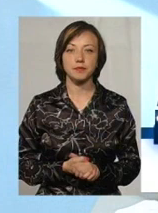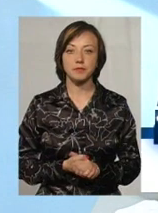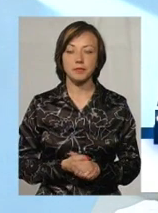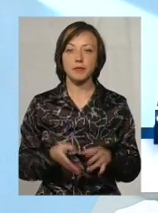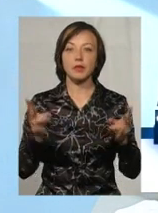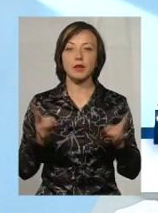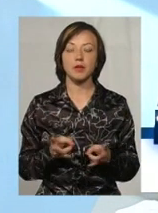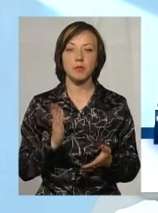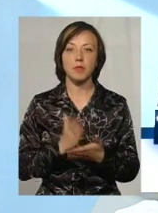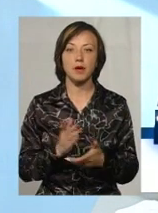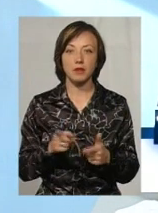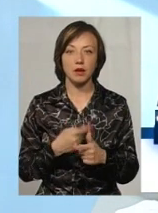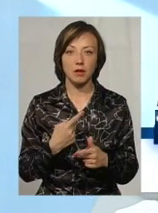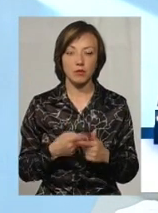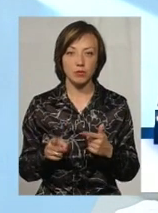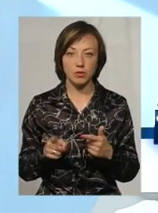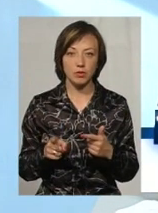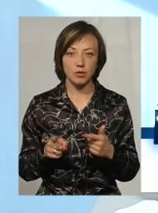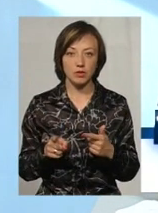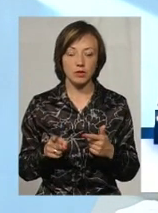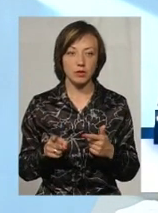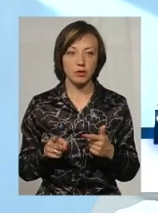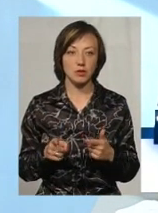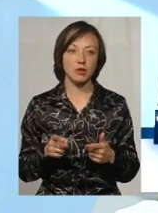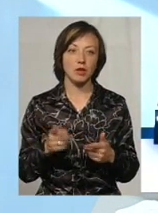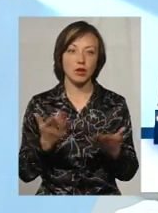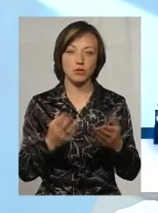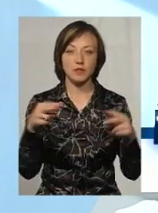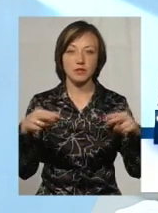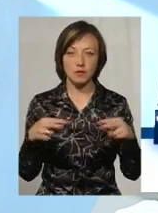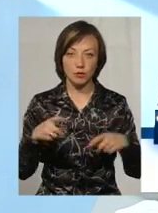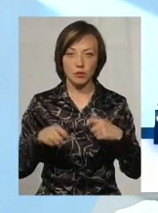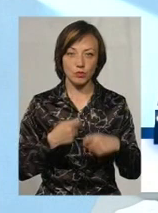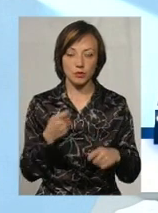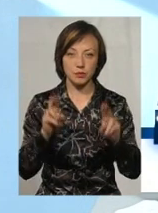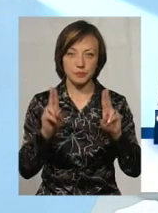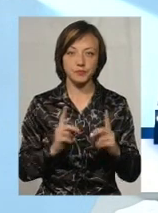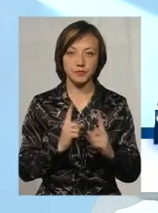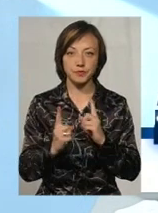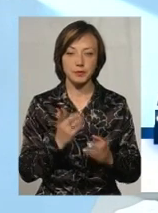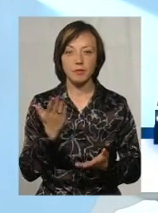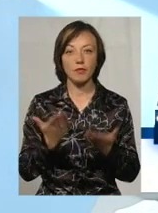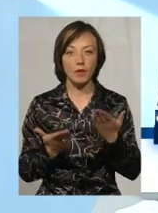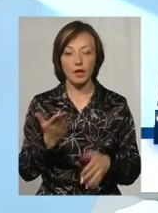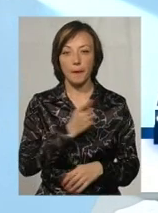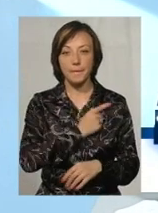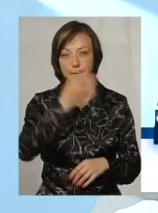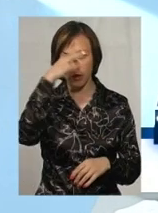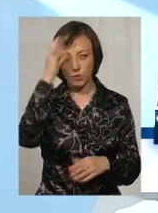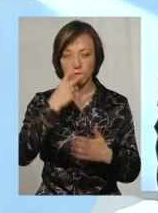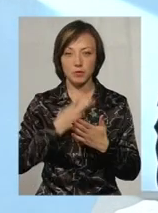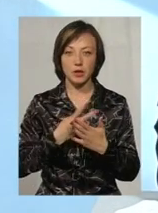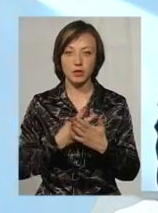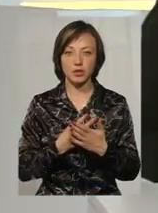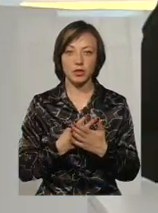мати або свідків події, або самому стати свідком порушення правил дорожнього руху. Тобто, коли патрульний бачить, що водій перетинає подвійну